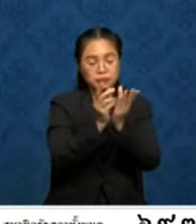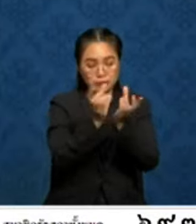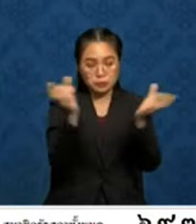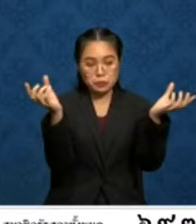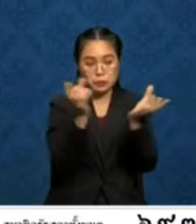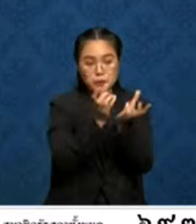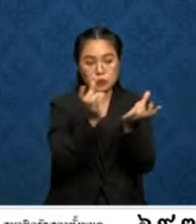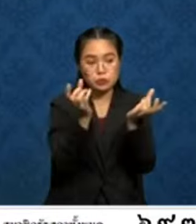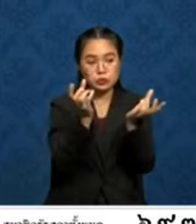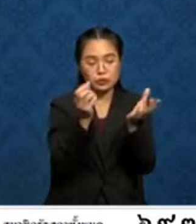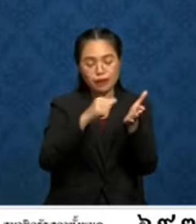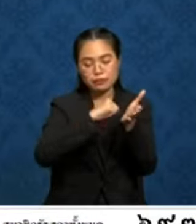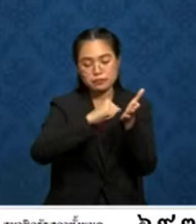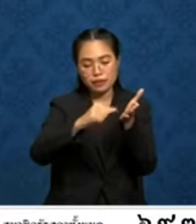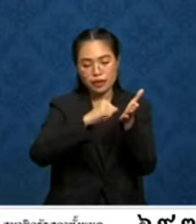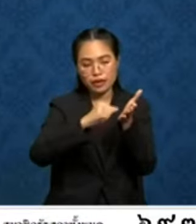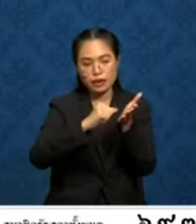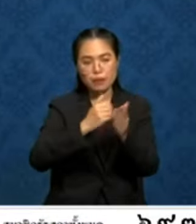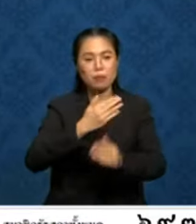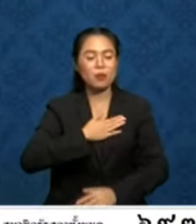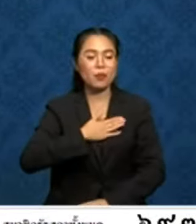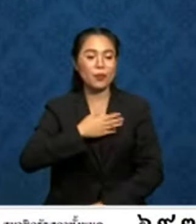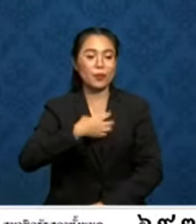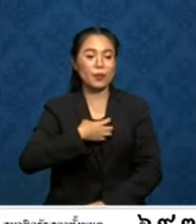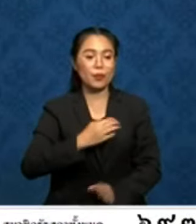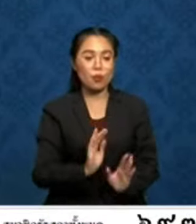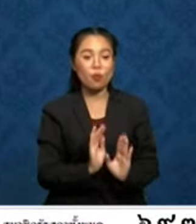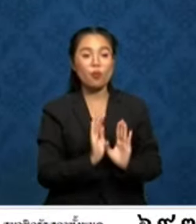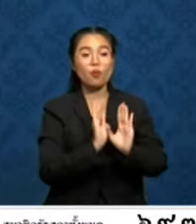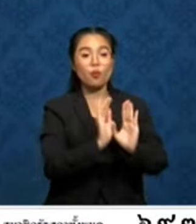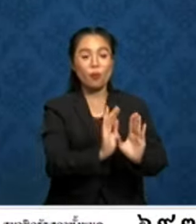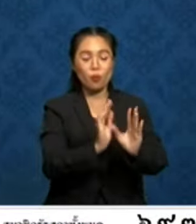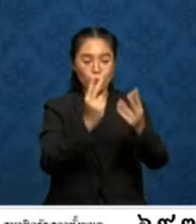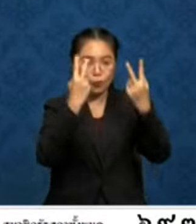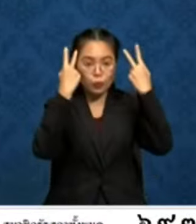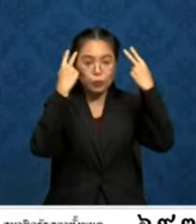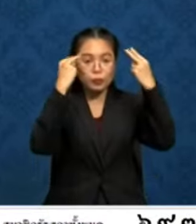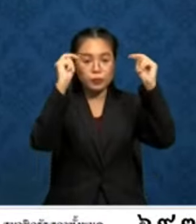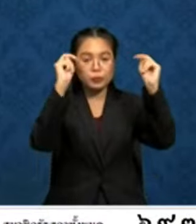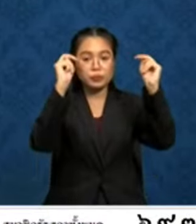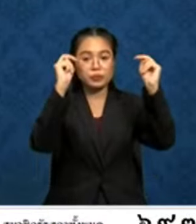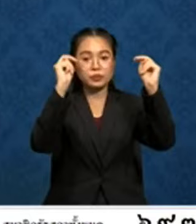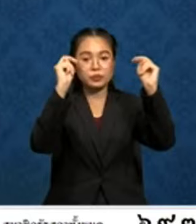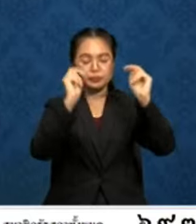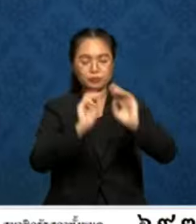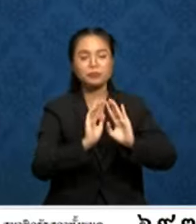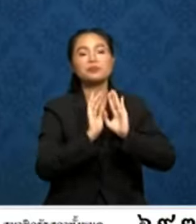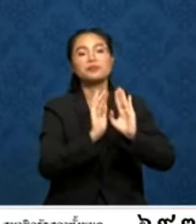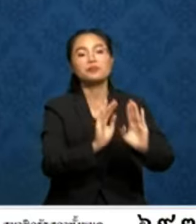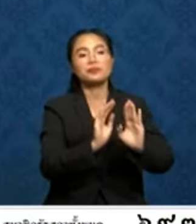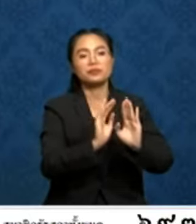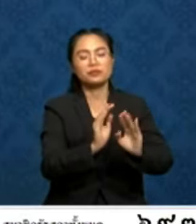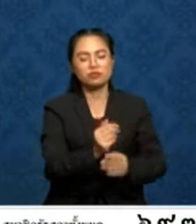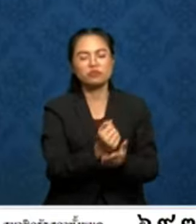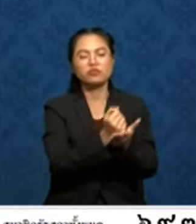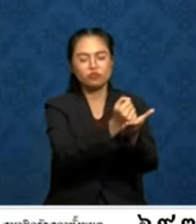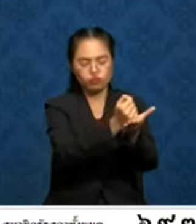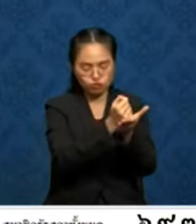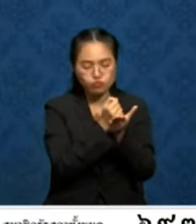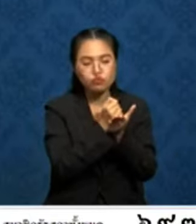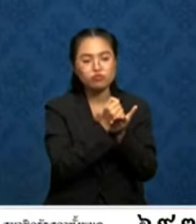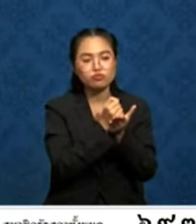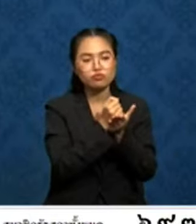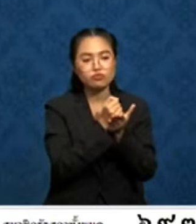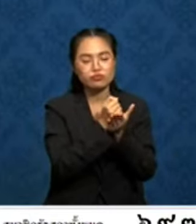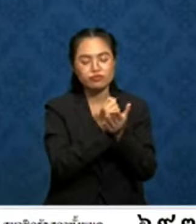เดินหน้าแก้ไขมนูญผมก็อยากฝากท่านประธานไปถึงนายกมนตรีครับท่านนายกมนตรีช่วยในการยก